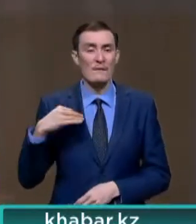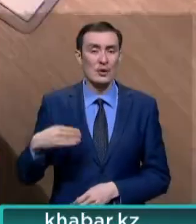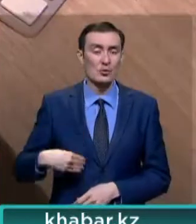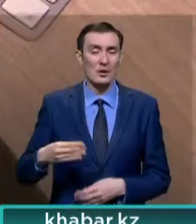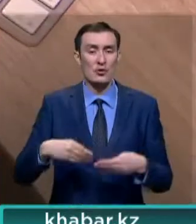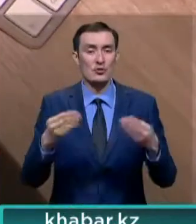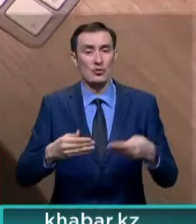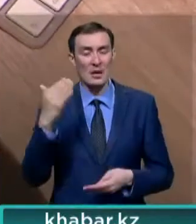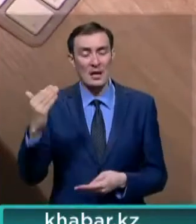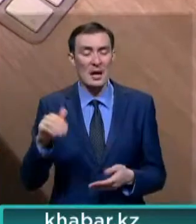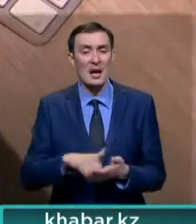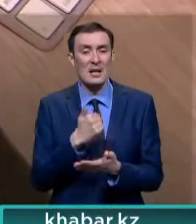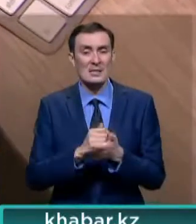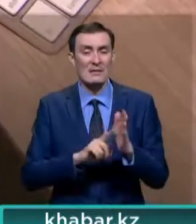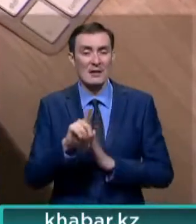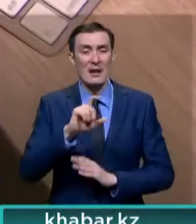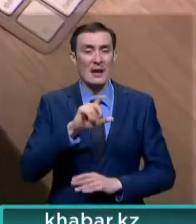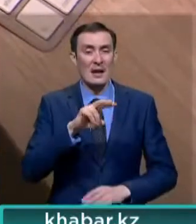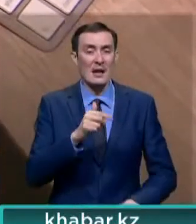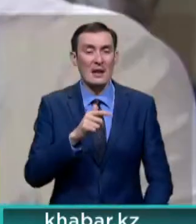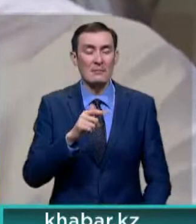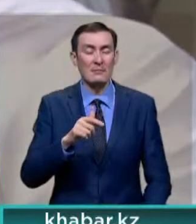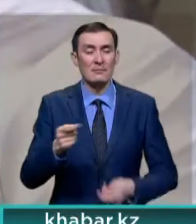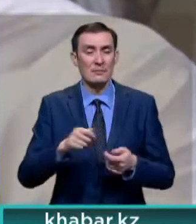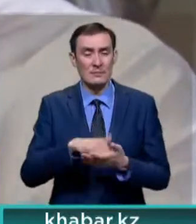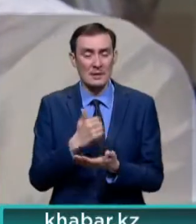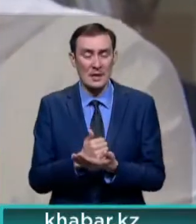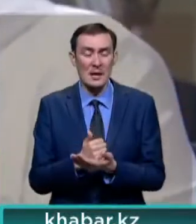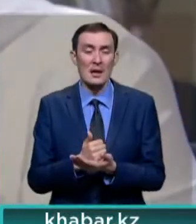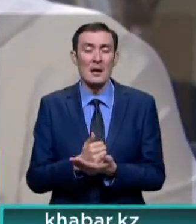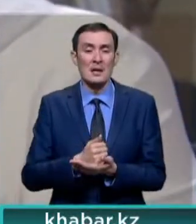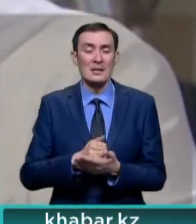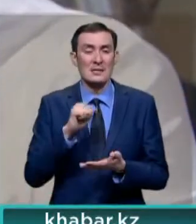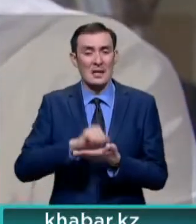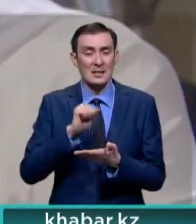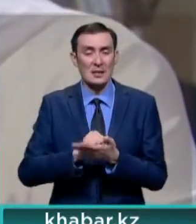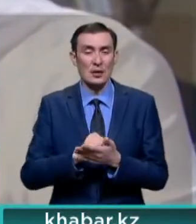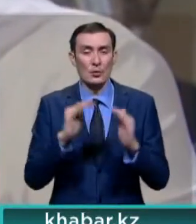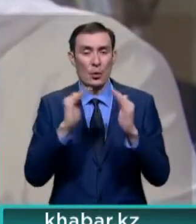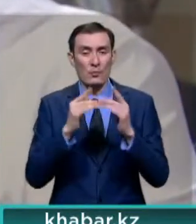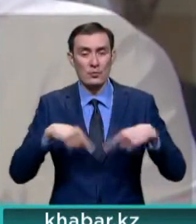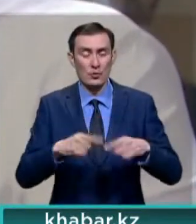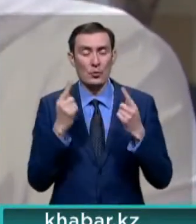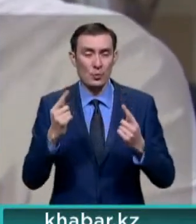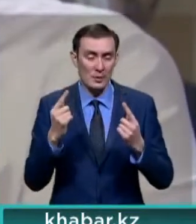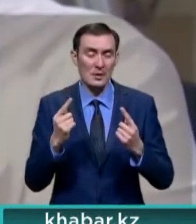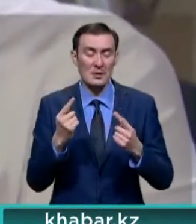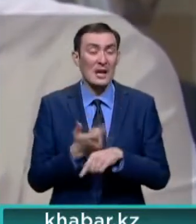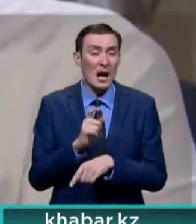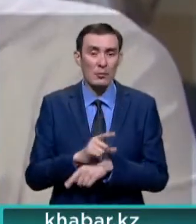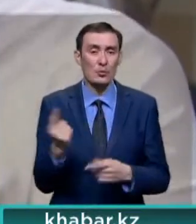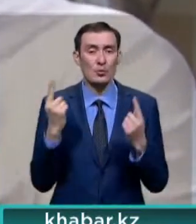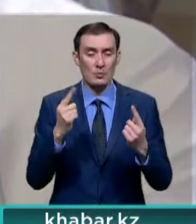французского журнала, его основателем Элен Гордон Лазарев. Издательский дом «Partners Media Group» – это один из самых крупных, это, скорее всего, самый